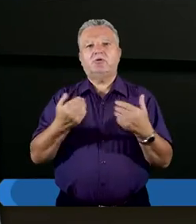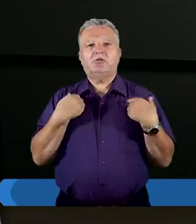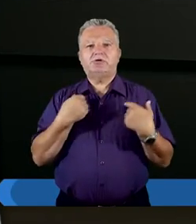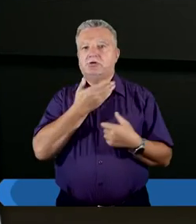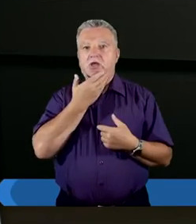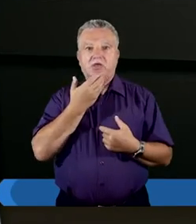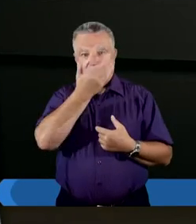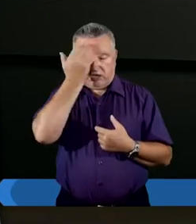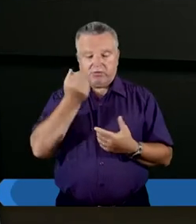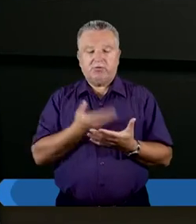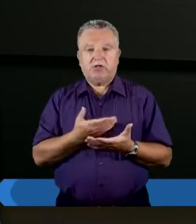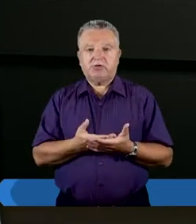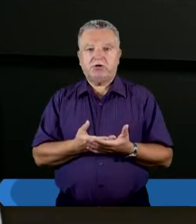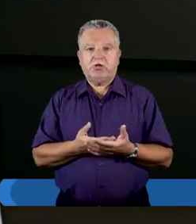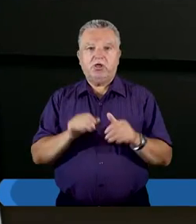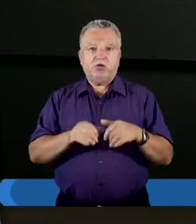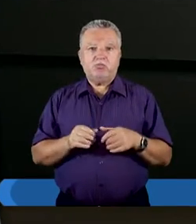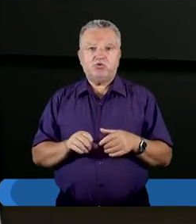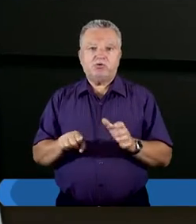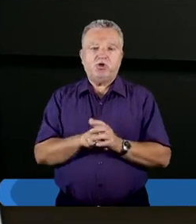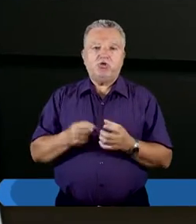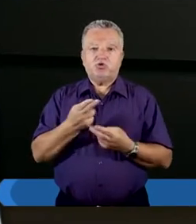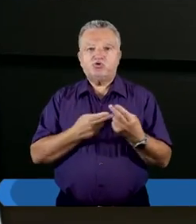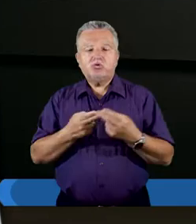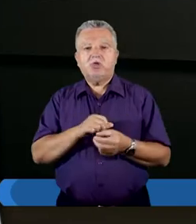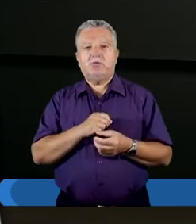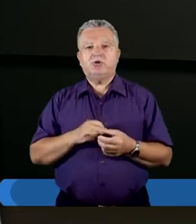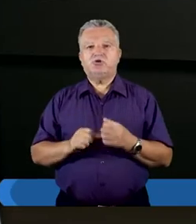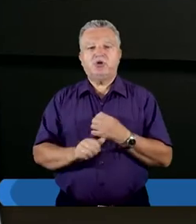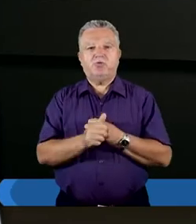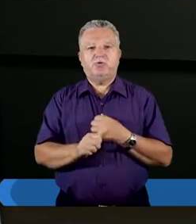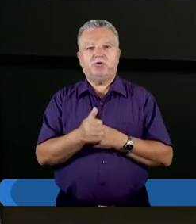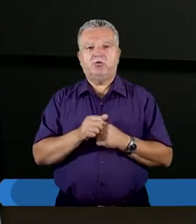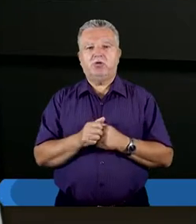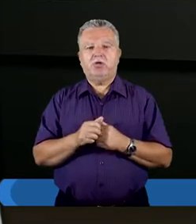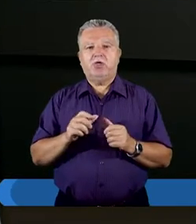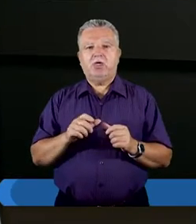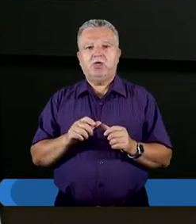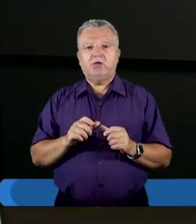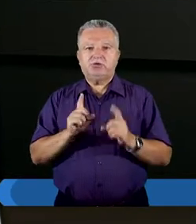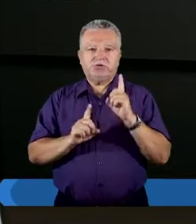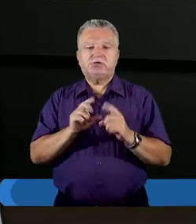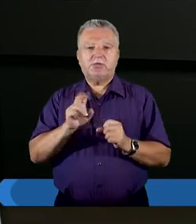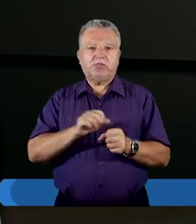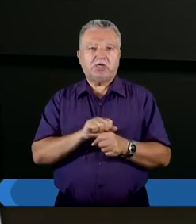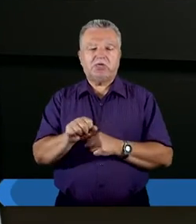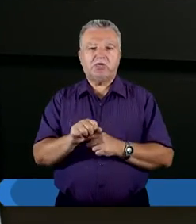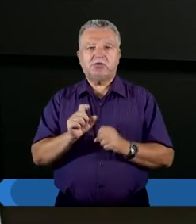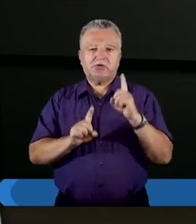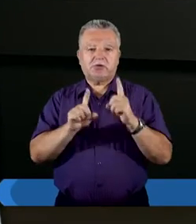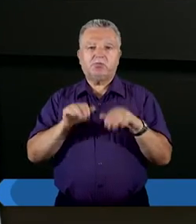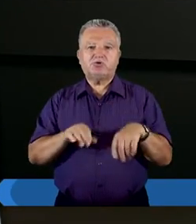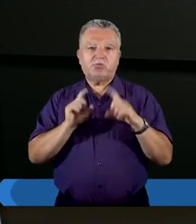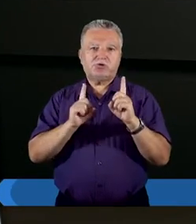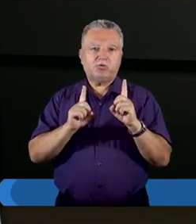dlaczego. Owszem, możemy doszukiwać się powodów, dla którego ktoś sobie komplikuje życie. Czasami tak jest, czasami możemy coś tam